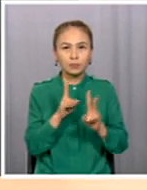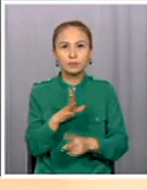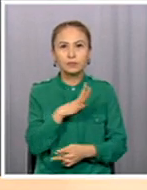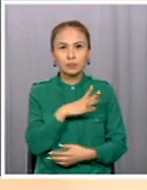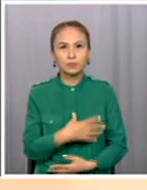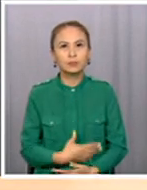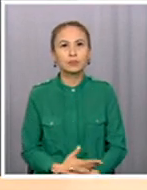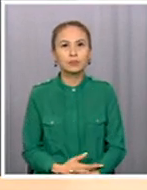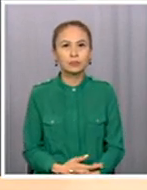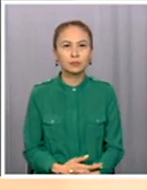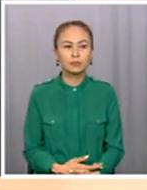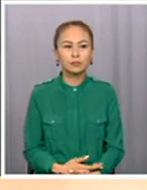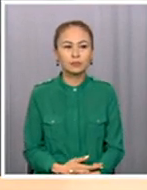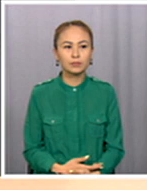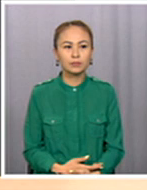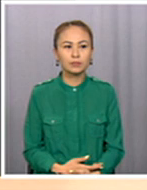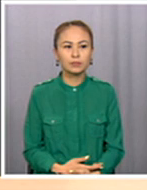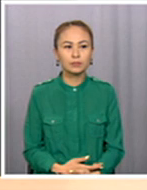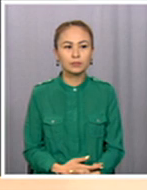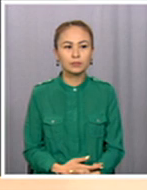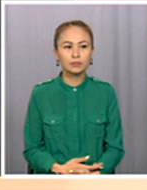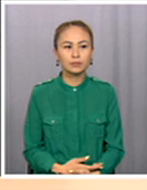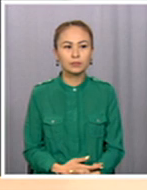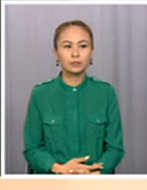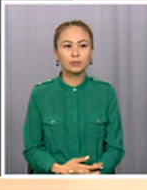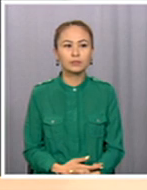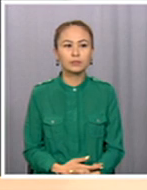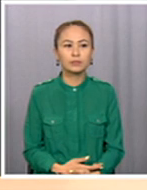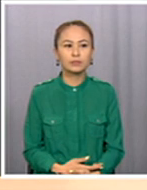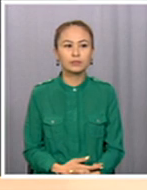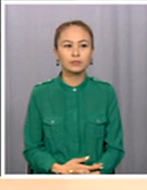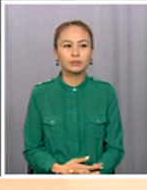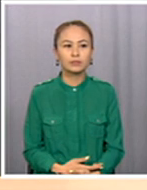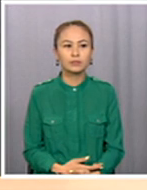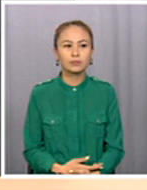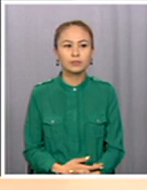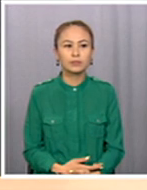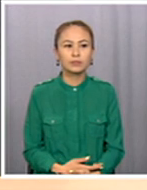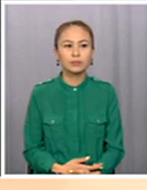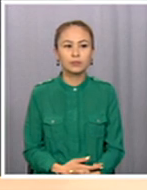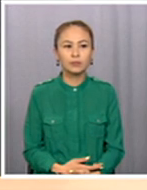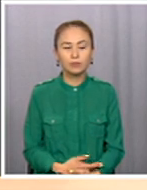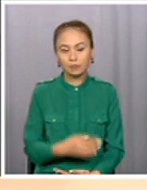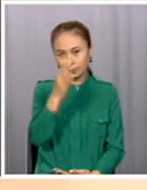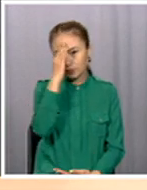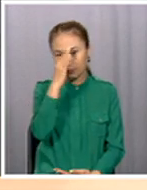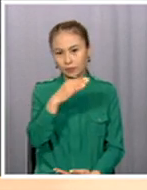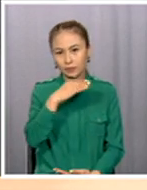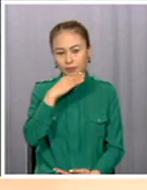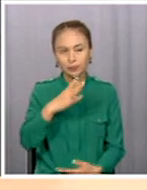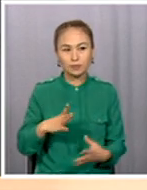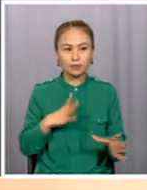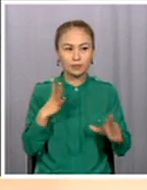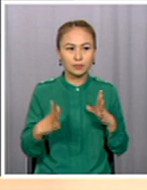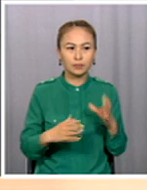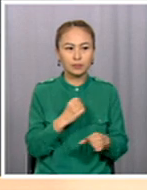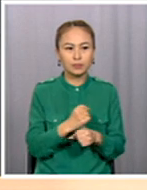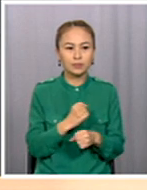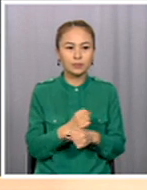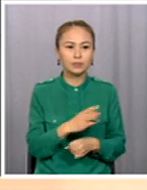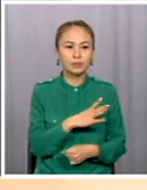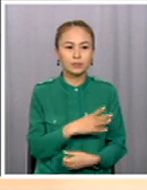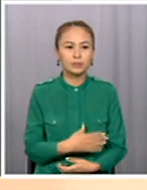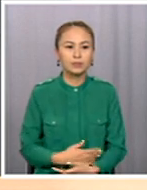Келесі сөйлемді бірге оқимыз. әкем жаттығу жасады.